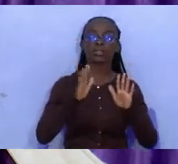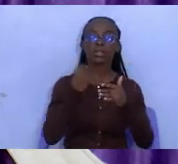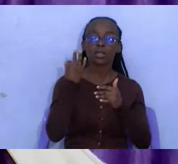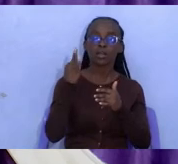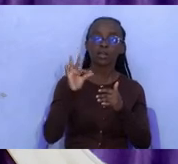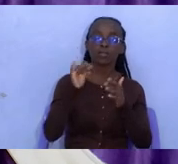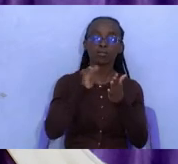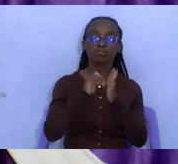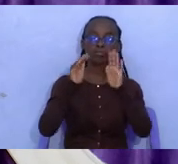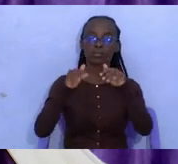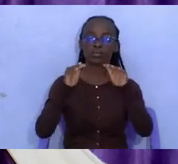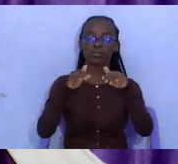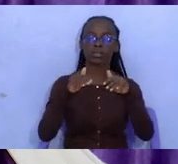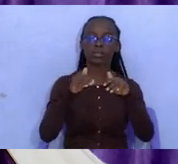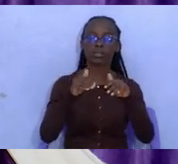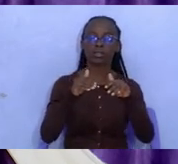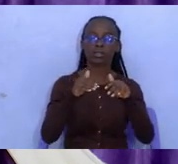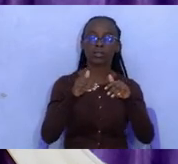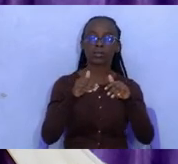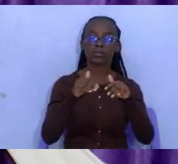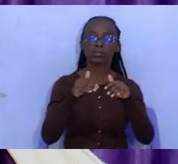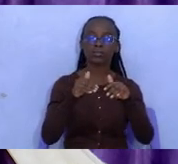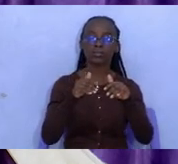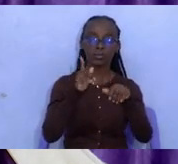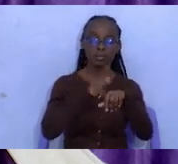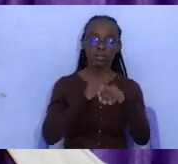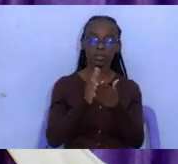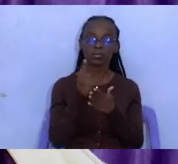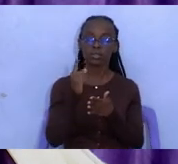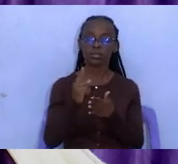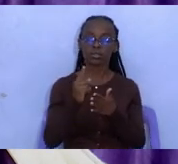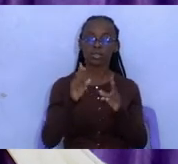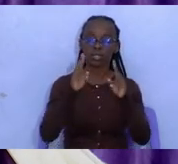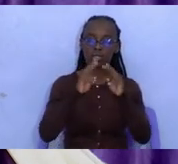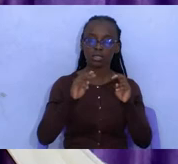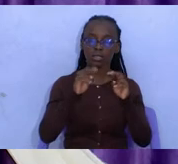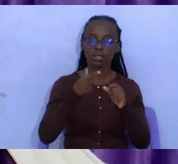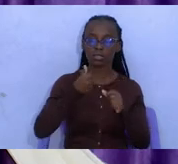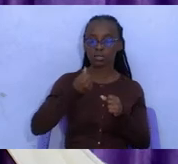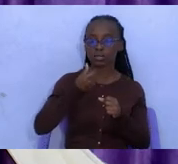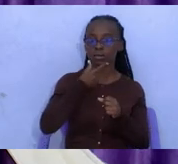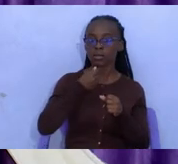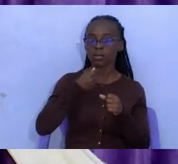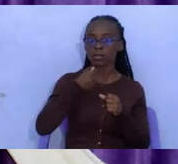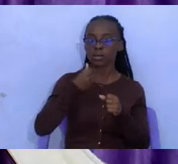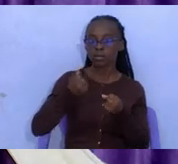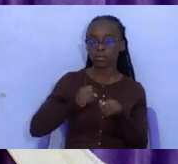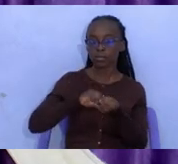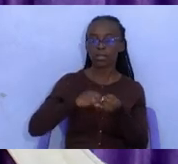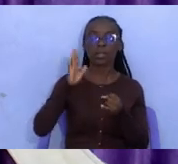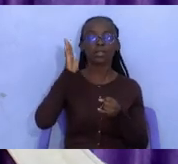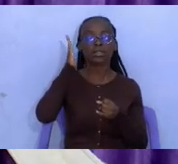itakuwa imesuluhisha mambo yake. Wakati mtu anajitia nia ya kutafuta mke, anaelewa umuhimu na